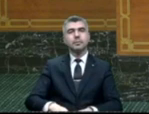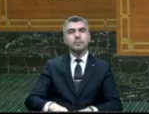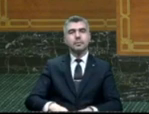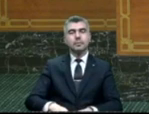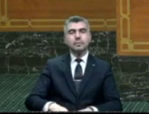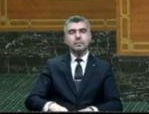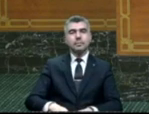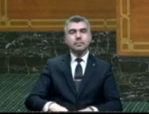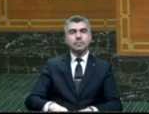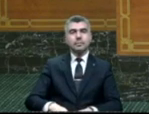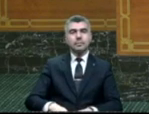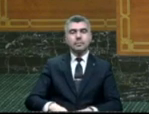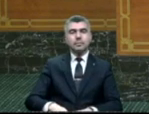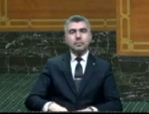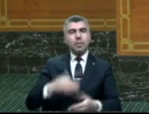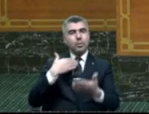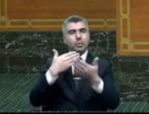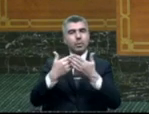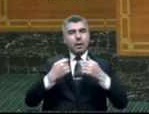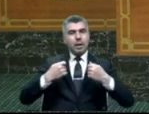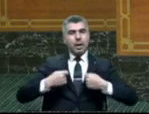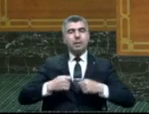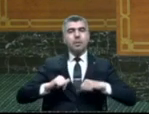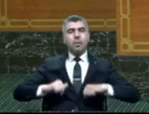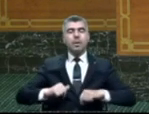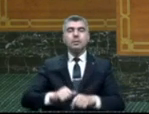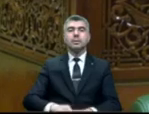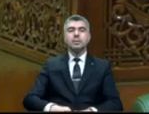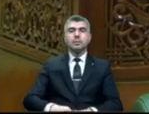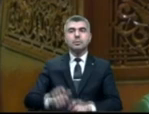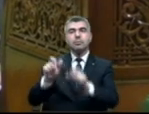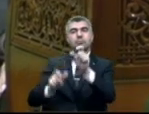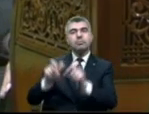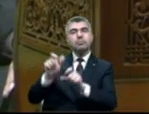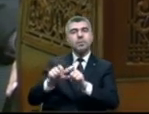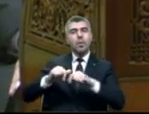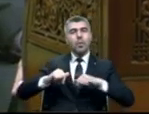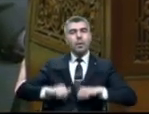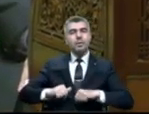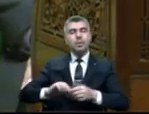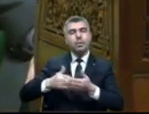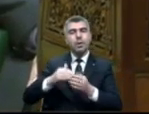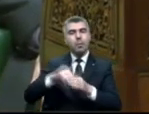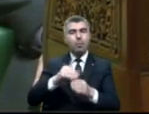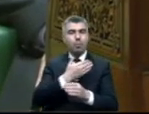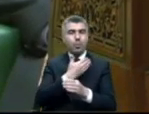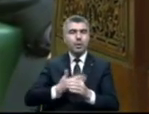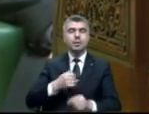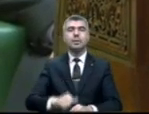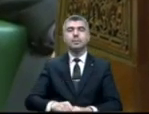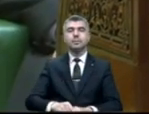تفضل سي خمار السيد الرئيس. شكرا سيد الرئيس. السيدة الوزيرة المحترمة، سيد وزير المحترم، سيدة السادة المستشار